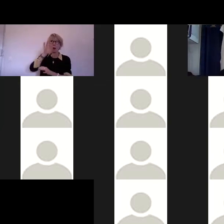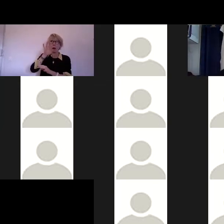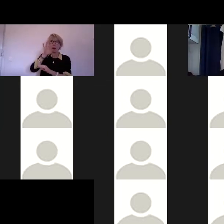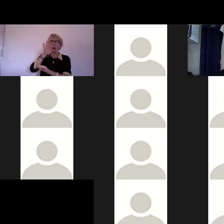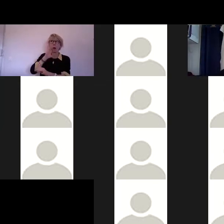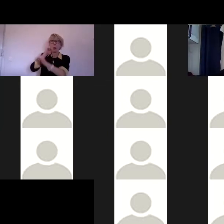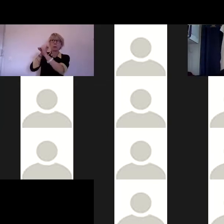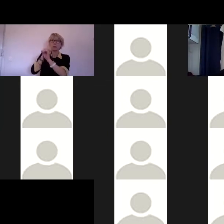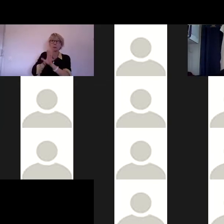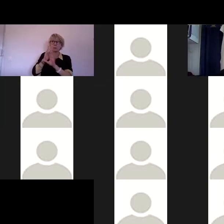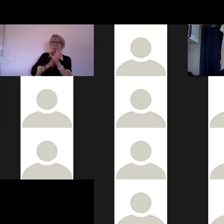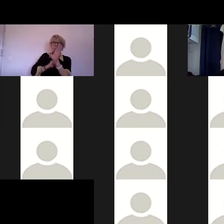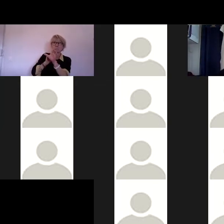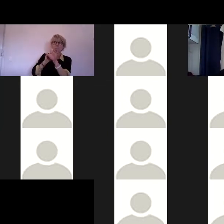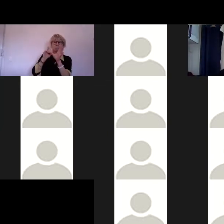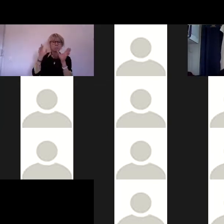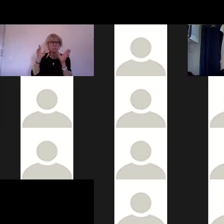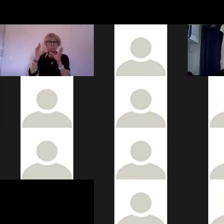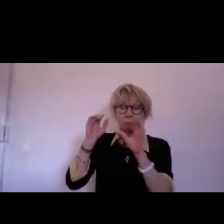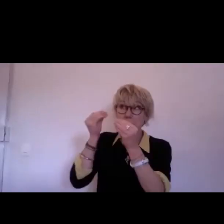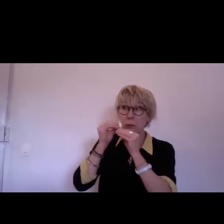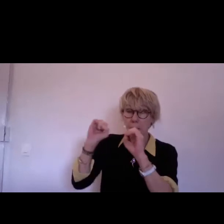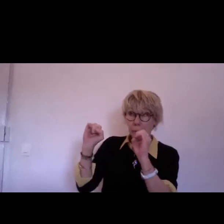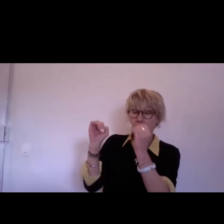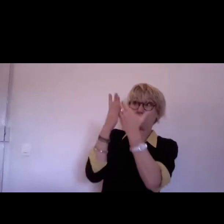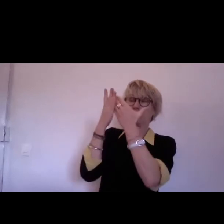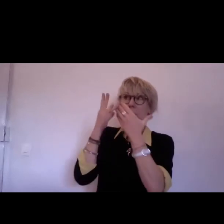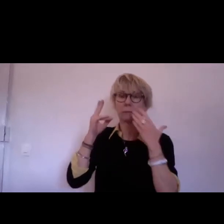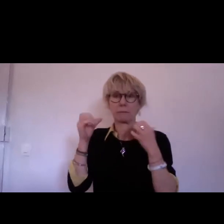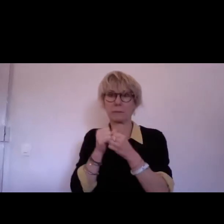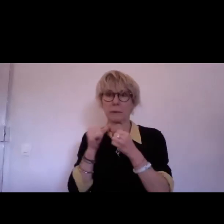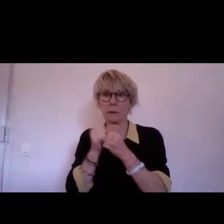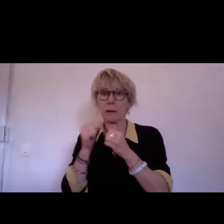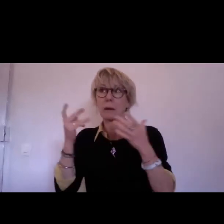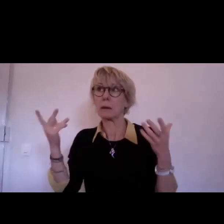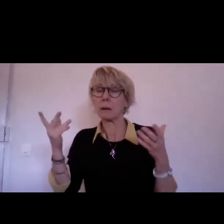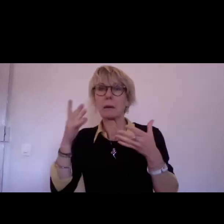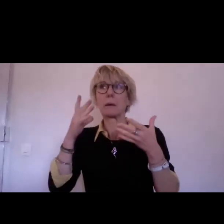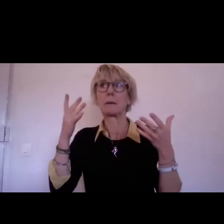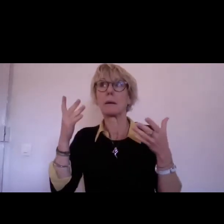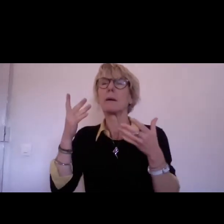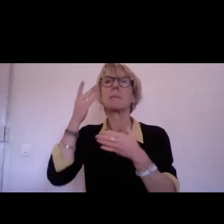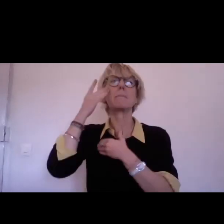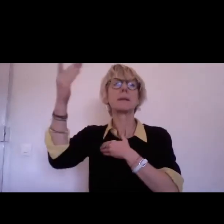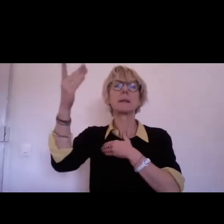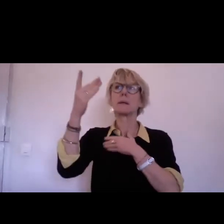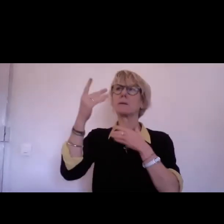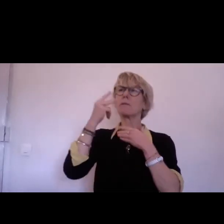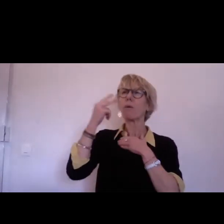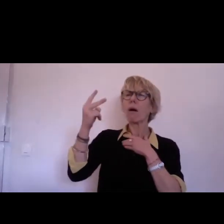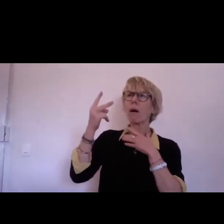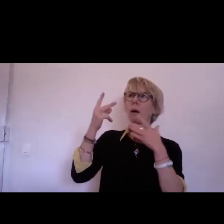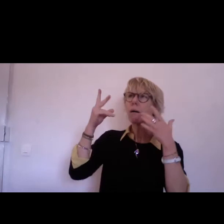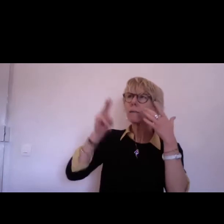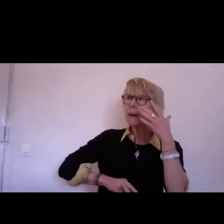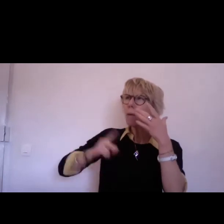m'intimidaient un peu. Et puis finalement, toutes ces préventions se sont évanouies face à l'empathie extrême et